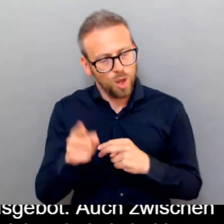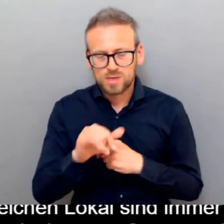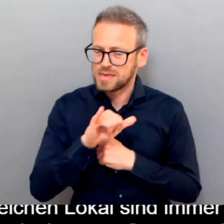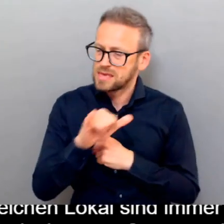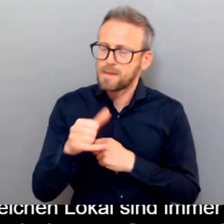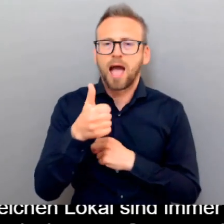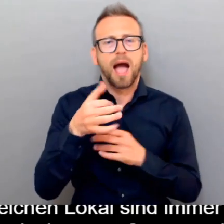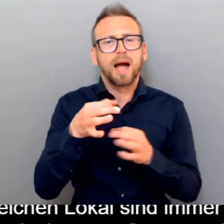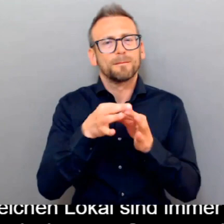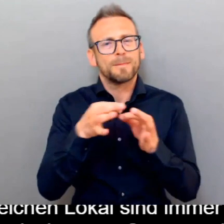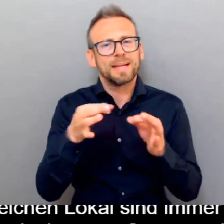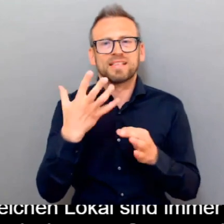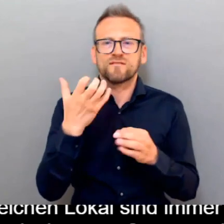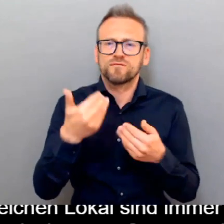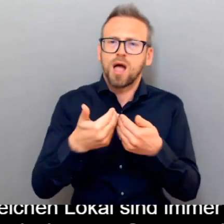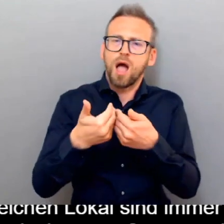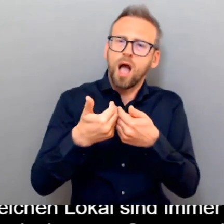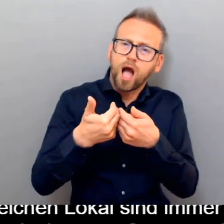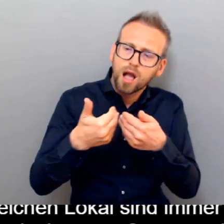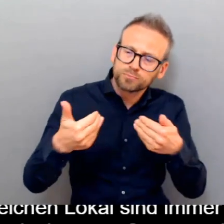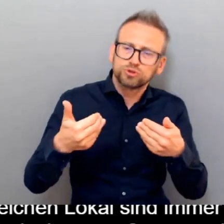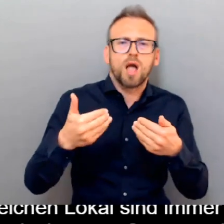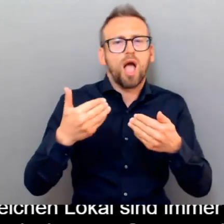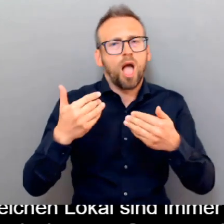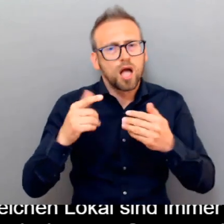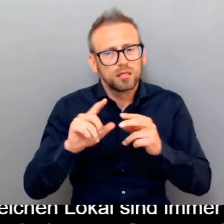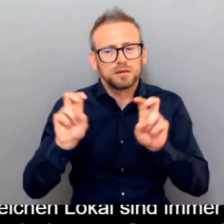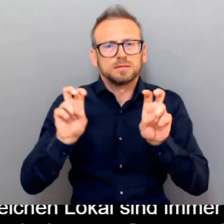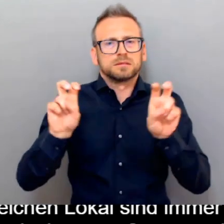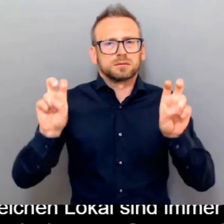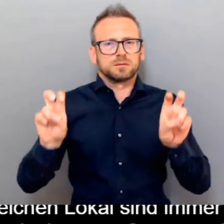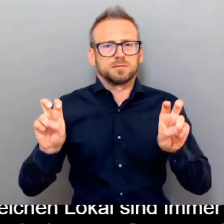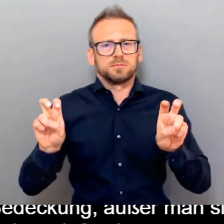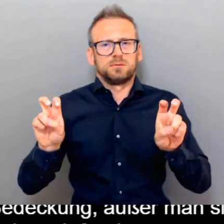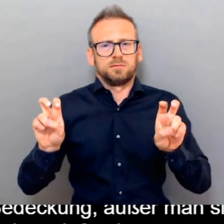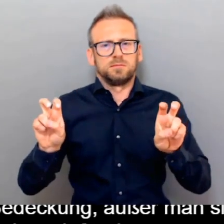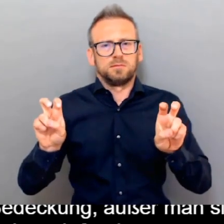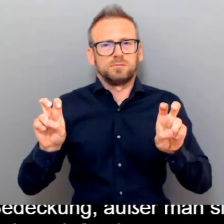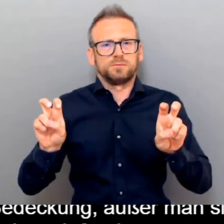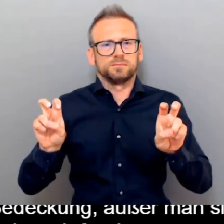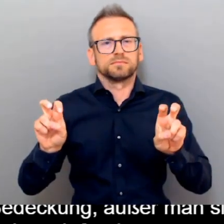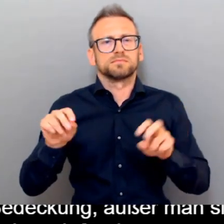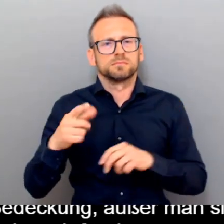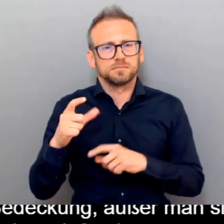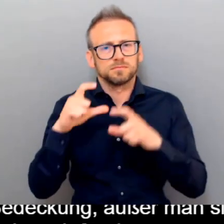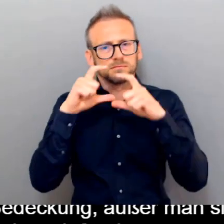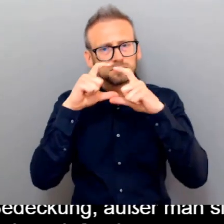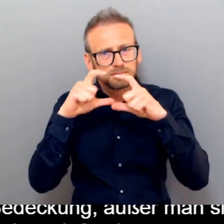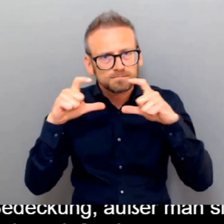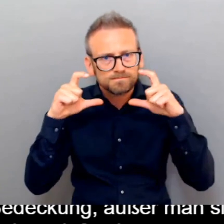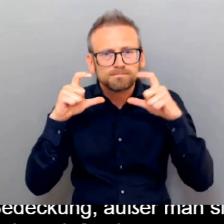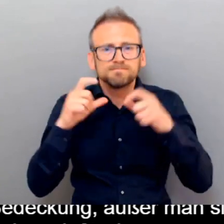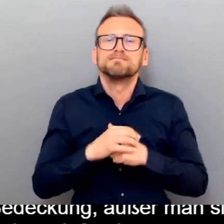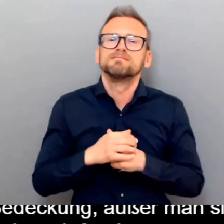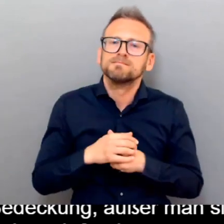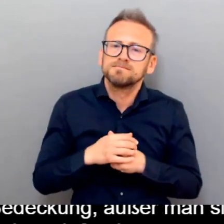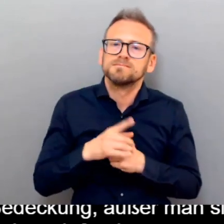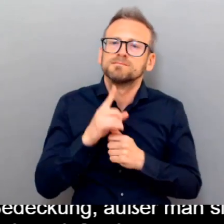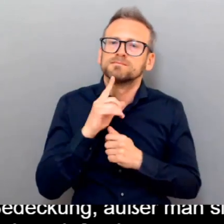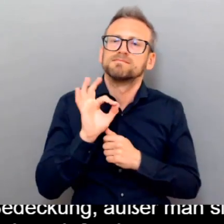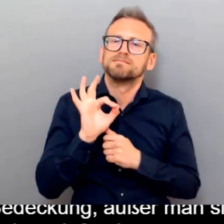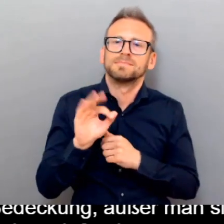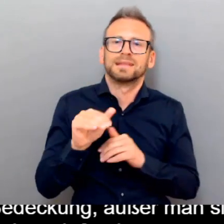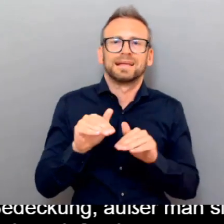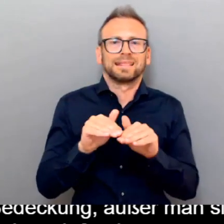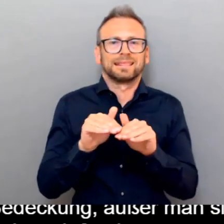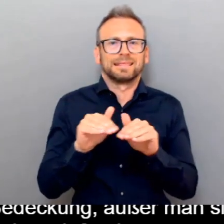Außerdem ein detailliertes Konzept zu vielen anderen Fragen, wie das ist mit dem Seifenspender, mit dem Desinfektionsmittel, mit dem Desinfizieren